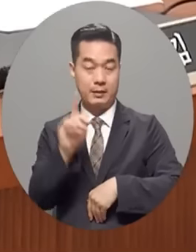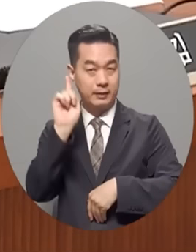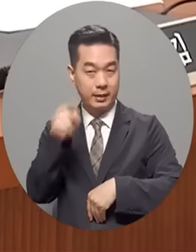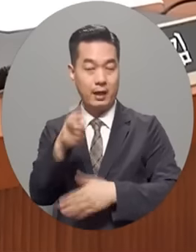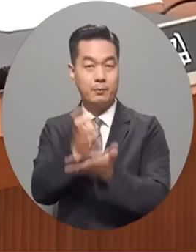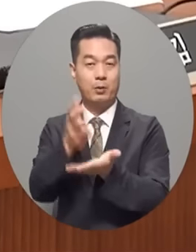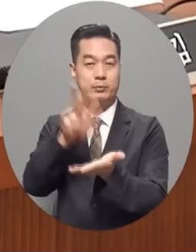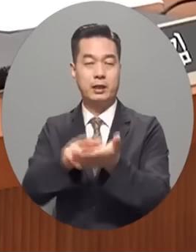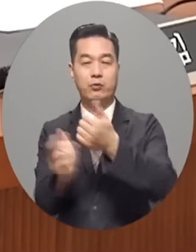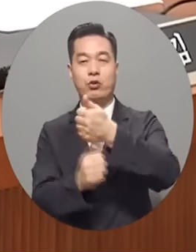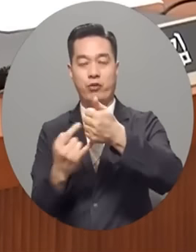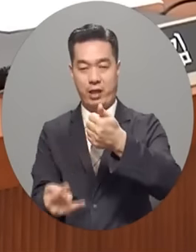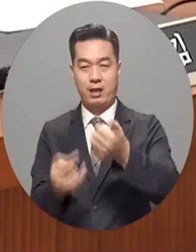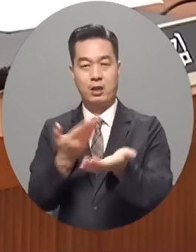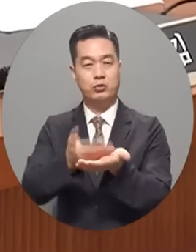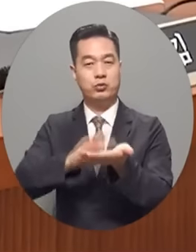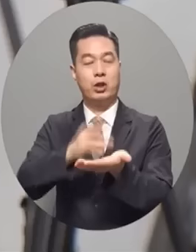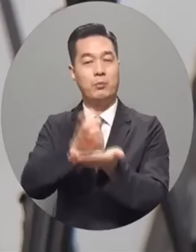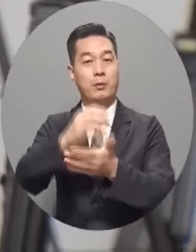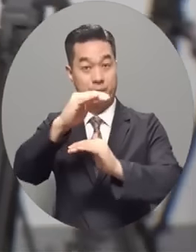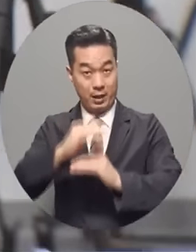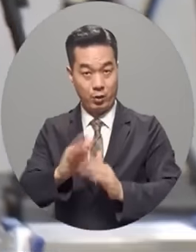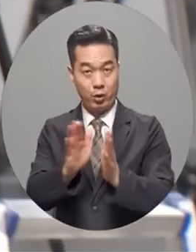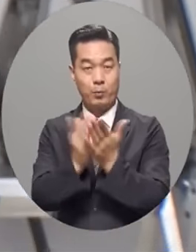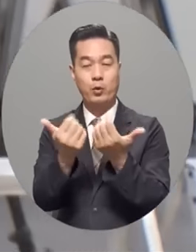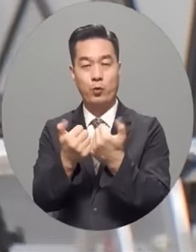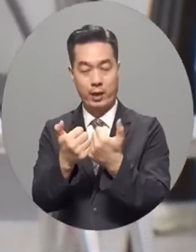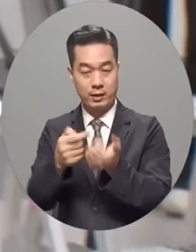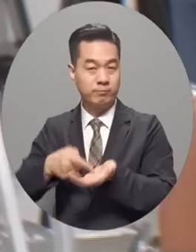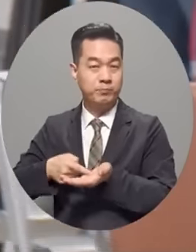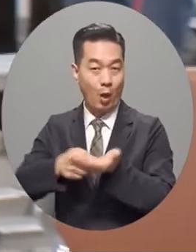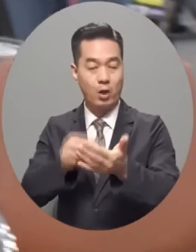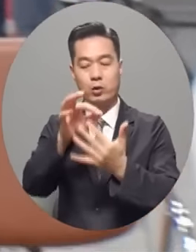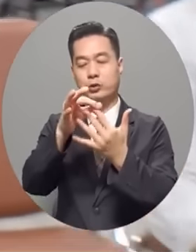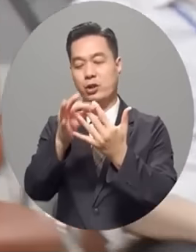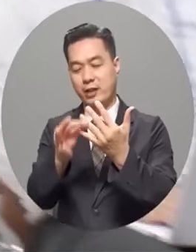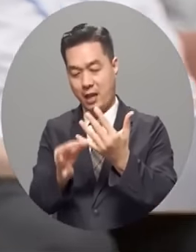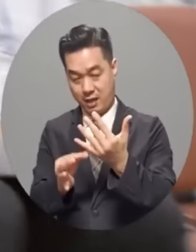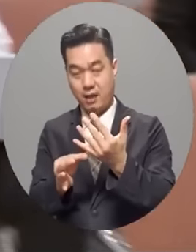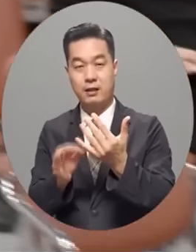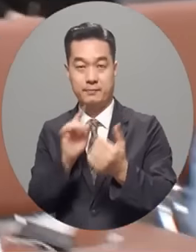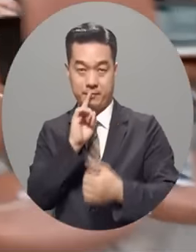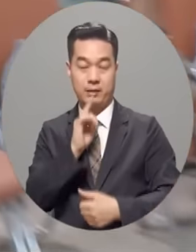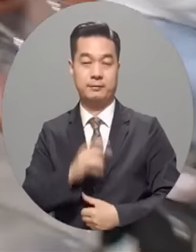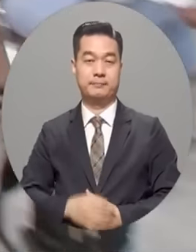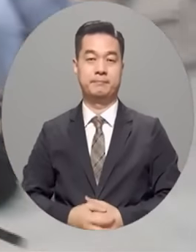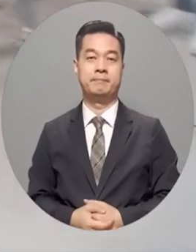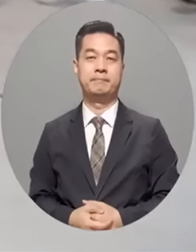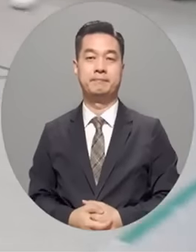법사위를 열고 수정된 법안을 본회의에 올리기 위한 절차를 밟겠다고 밝혔습니다. MBC 뉴스 김정우입니다.